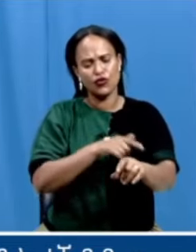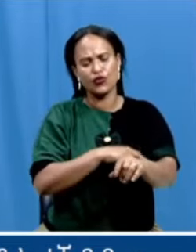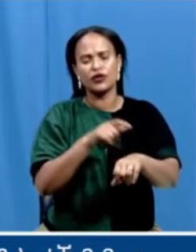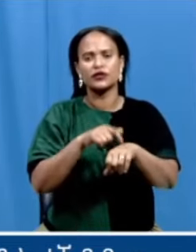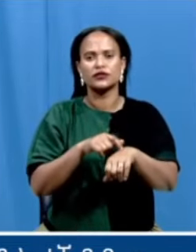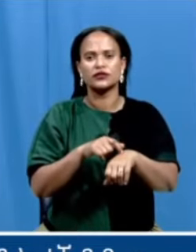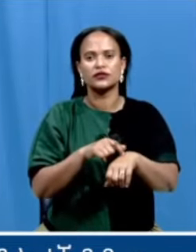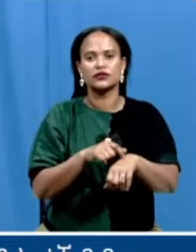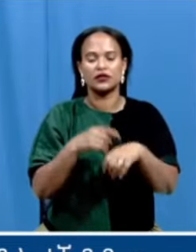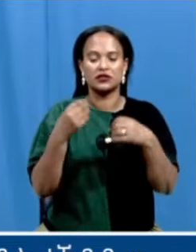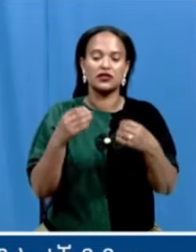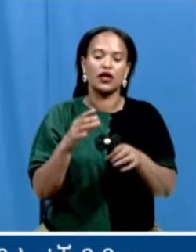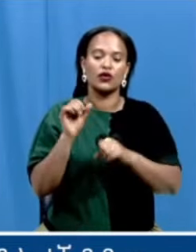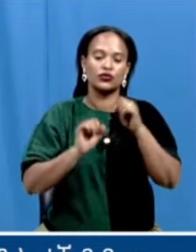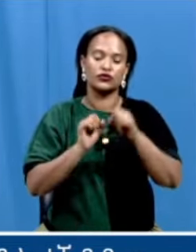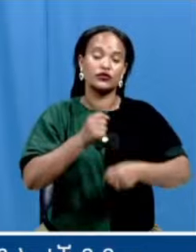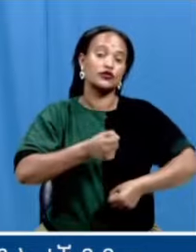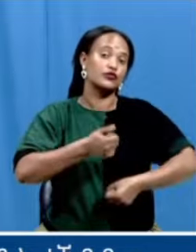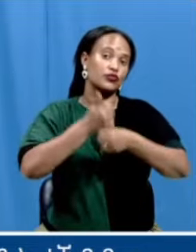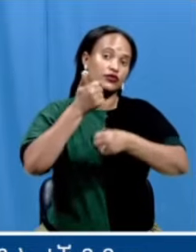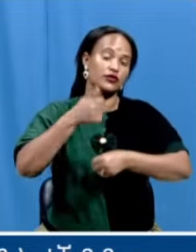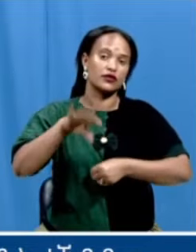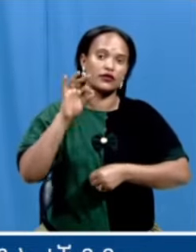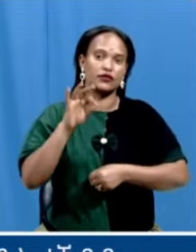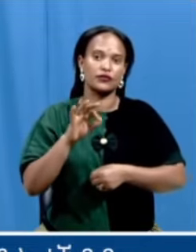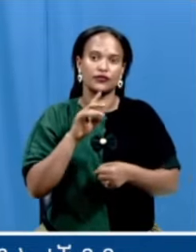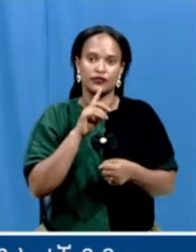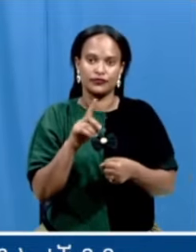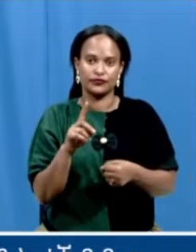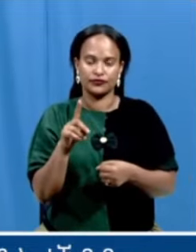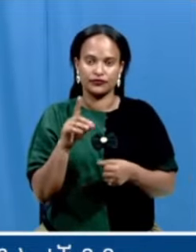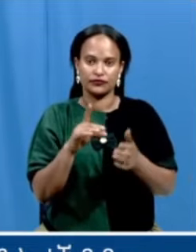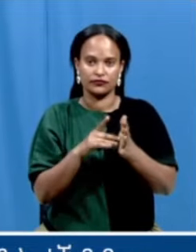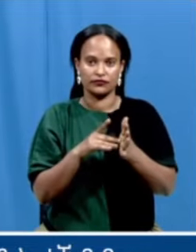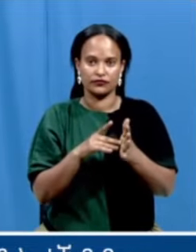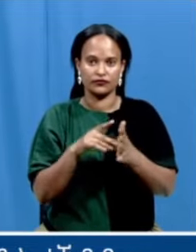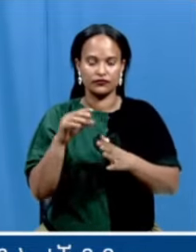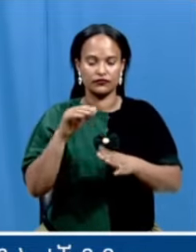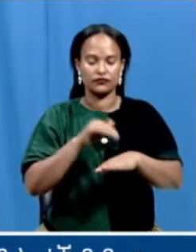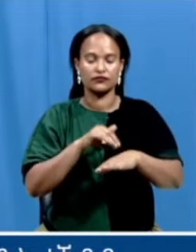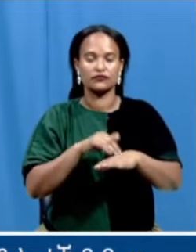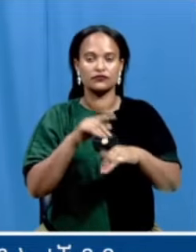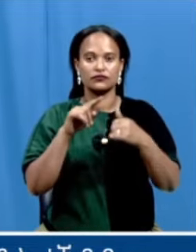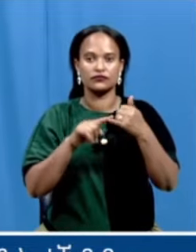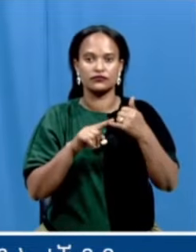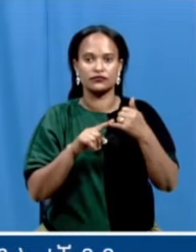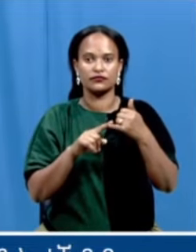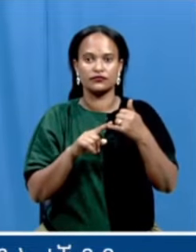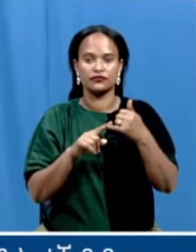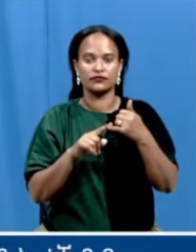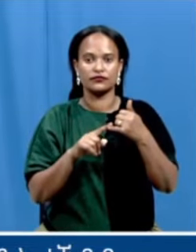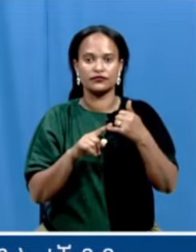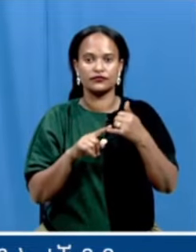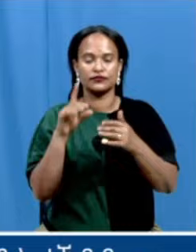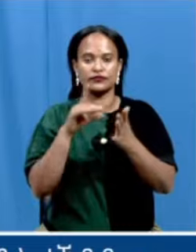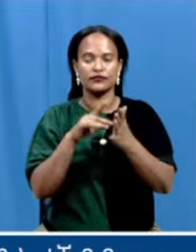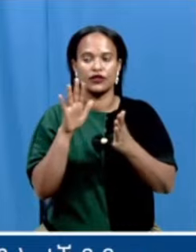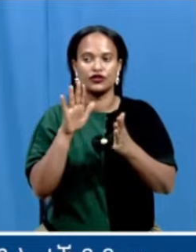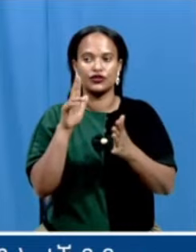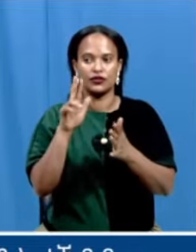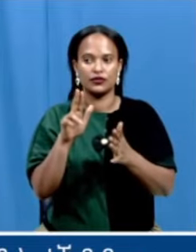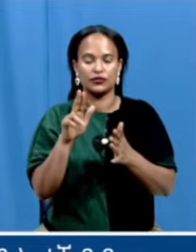ሲ ዝነበርና ውድድር ስፖንሰራት ተረኪቡ ምካያዱ ዓብዪ ነገር ነቲ ከተማ ንምቅስቃስ ናይ መወዳእታ ውድድር ምስቲ ምዃኑ ከተማ ሽረ እውን